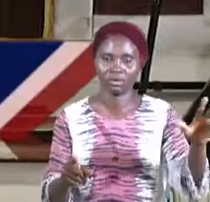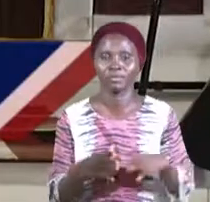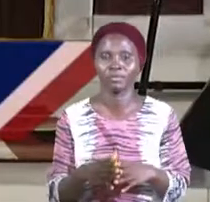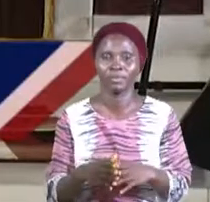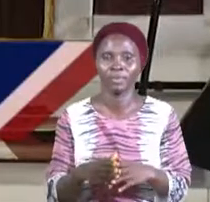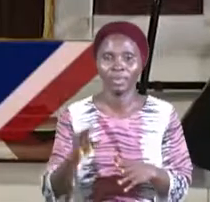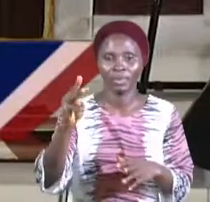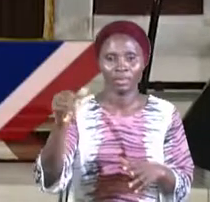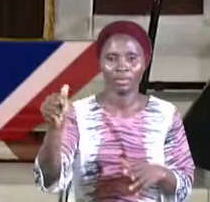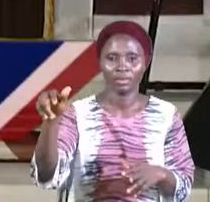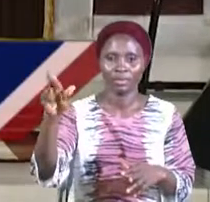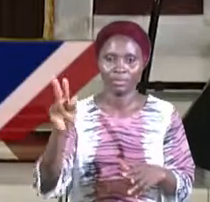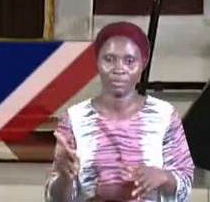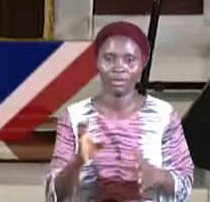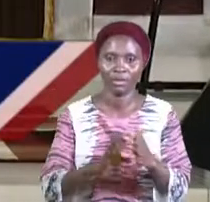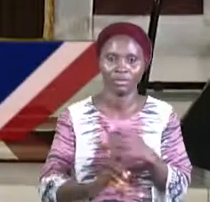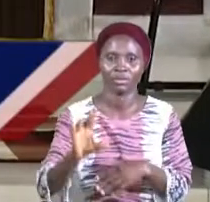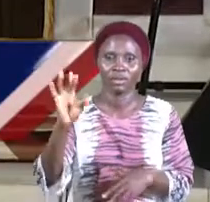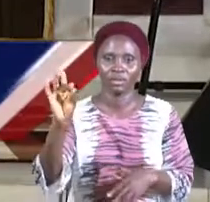chapitre 8, du verset